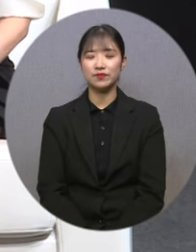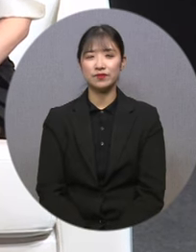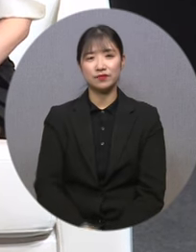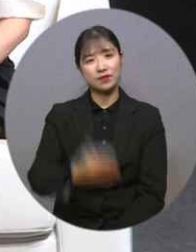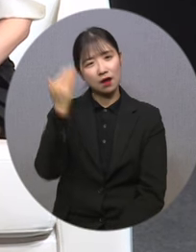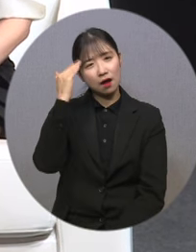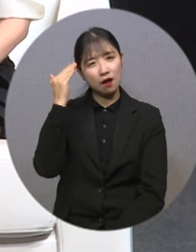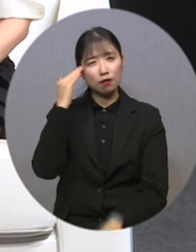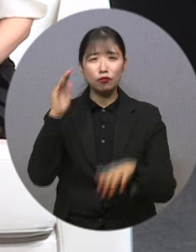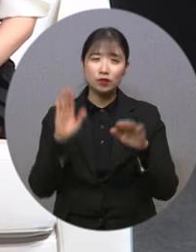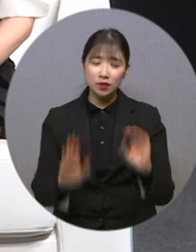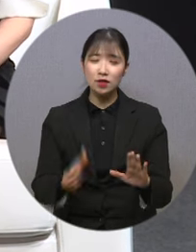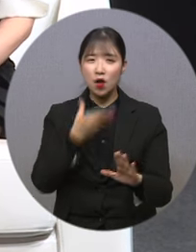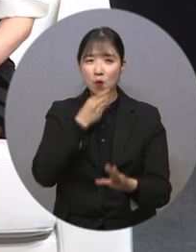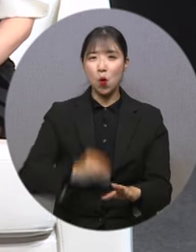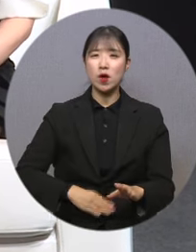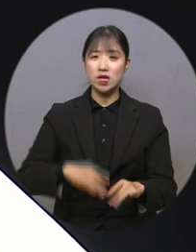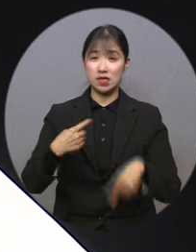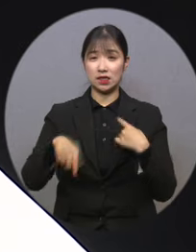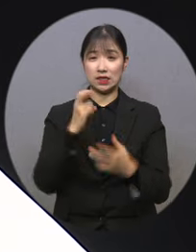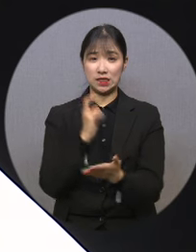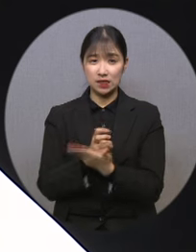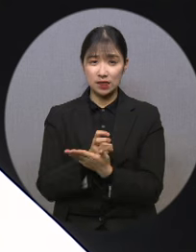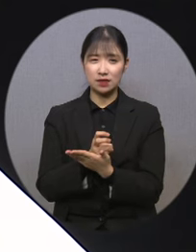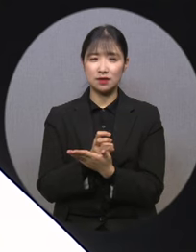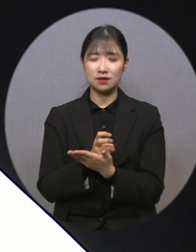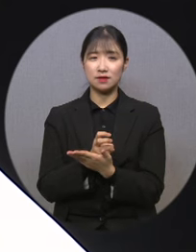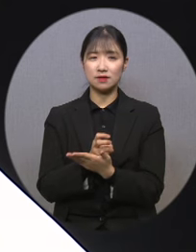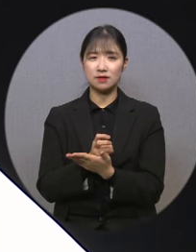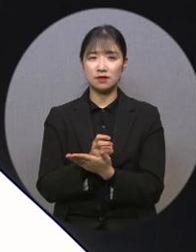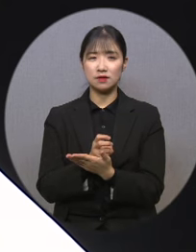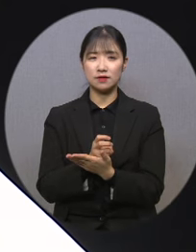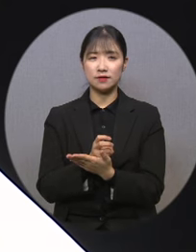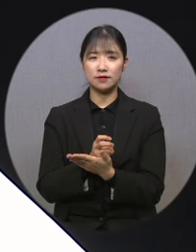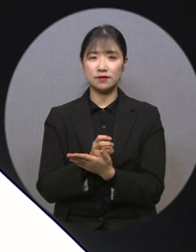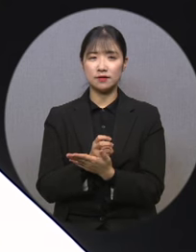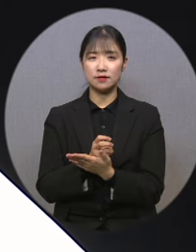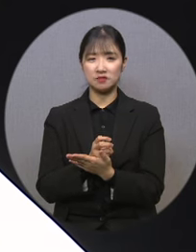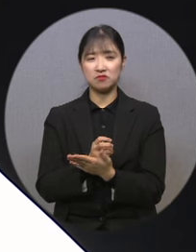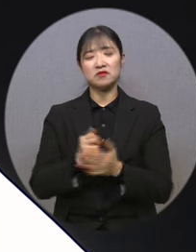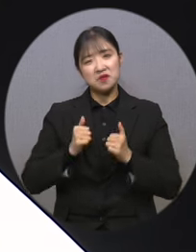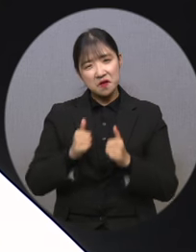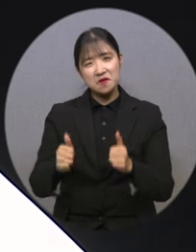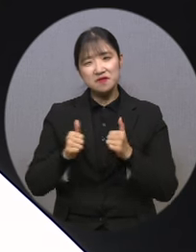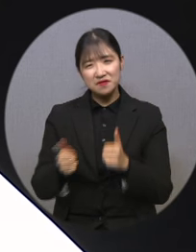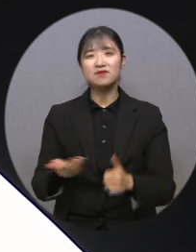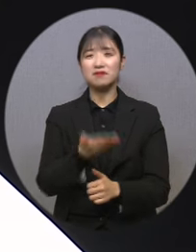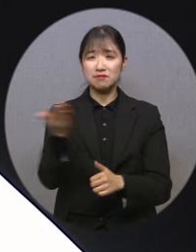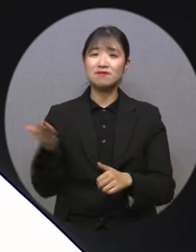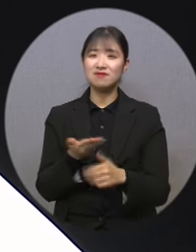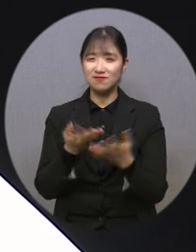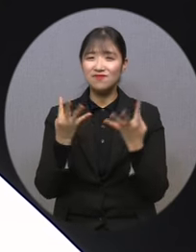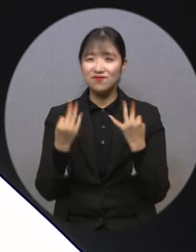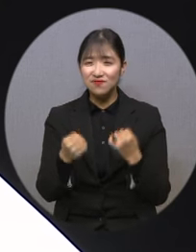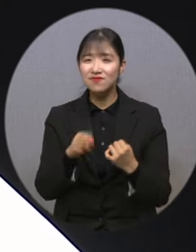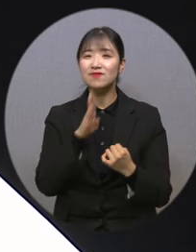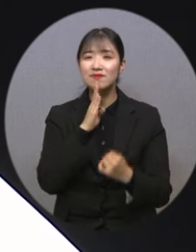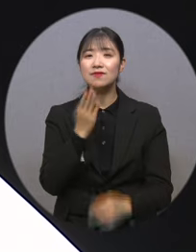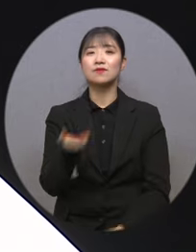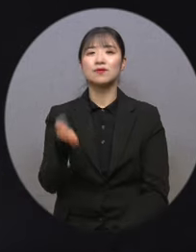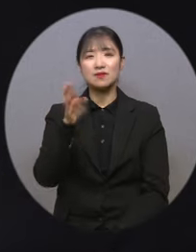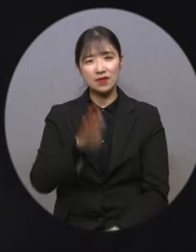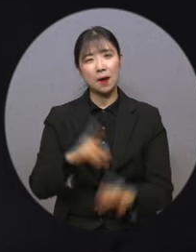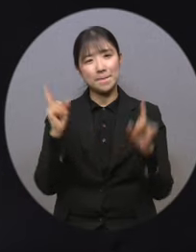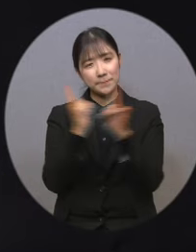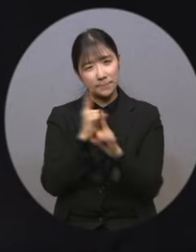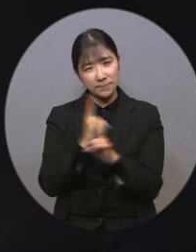대한민국의 현재 지금 복지 정책을 네. 뭐 그래도 나름대로 열심히들 하고 있다고 하지만은 예, 예.